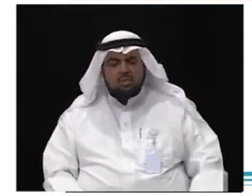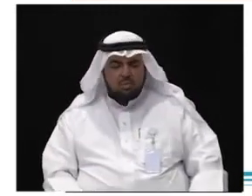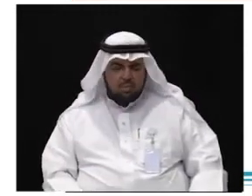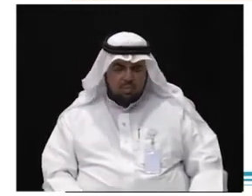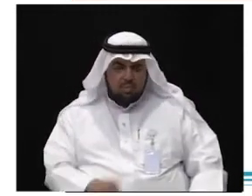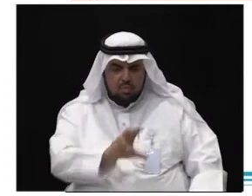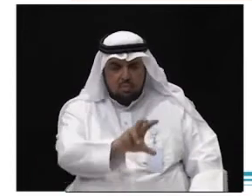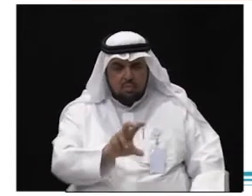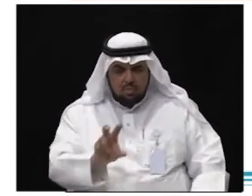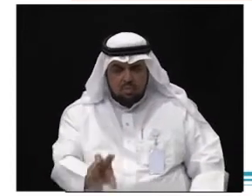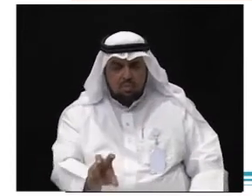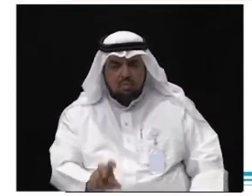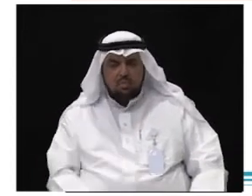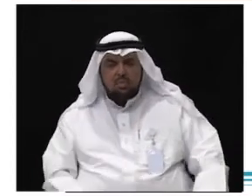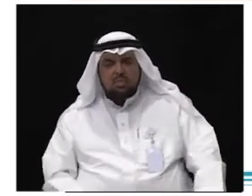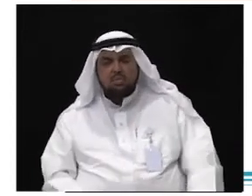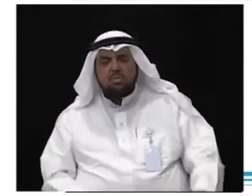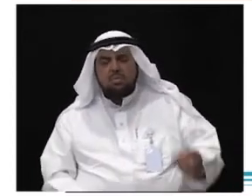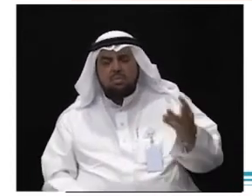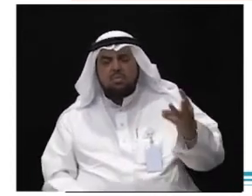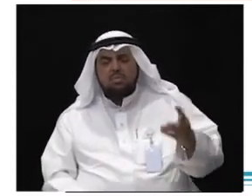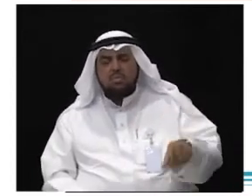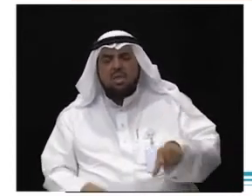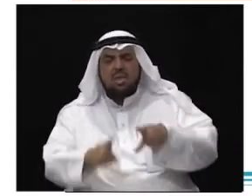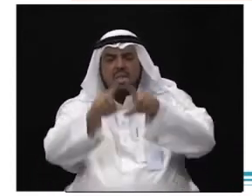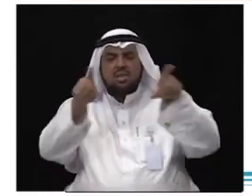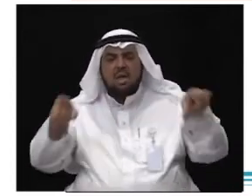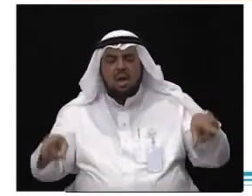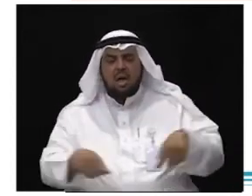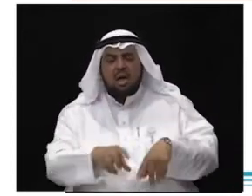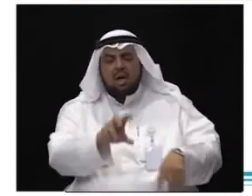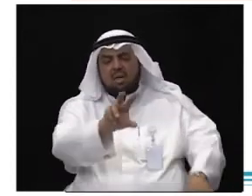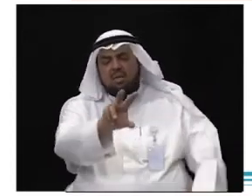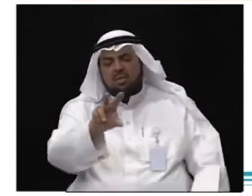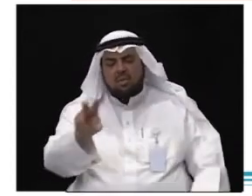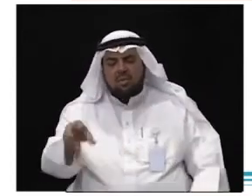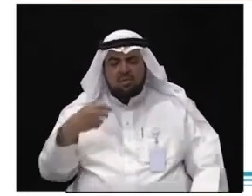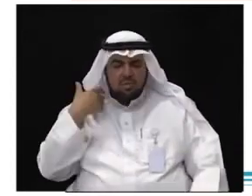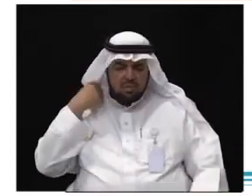جميل جدا. رقم 3، إطار الحالة.